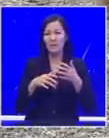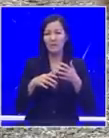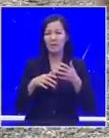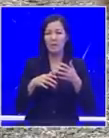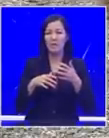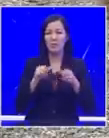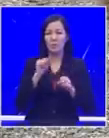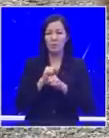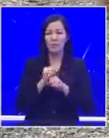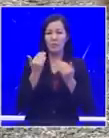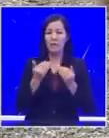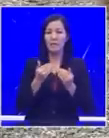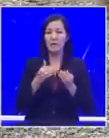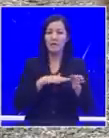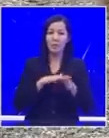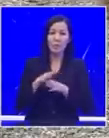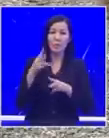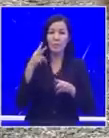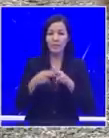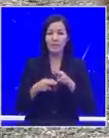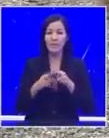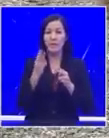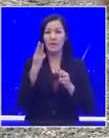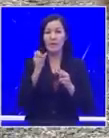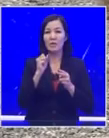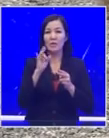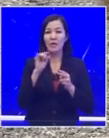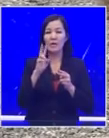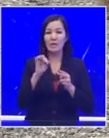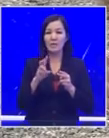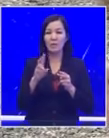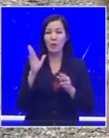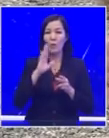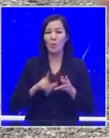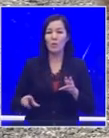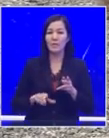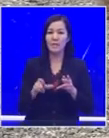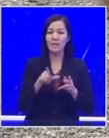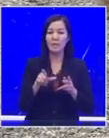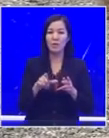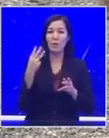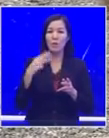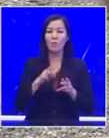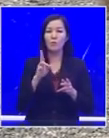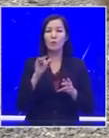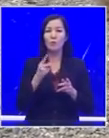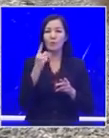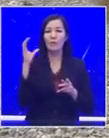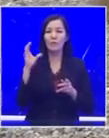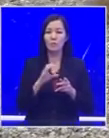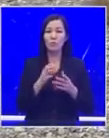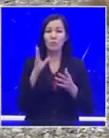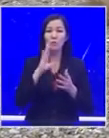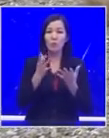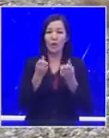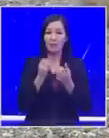қазір осымыз қолға алып бітірсек, біз мына Шарын өзенінен 30 куб секундына су аламыз. Сол осымен келеді